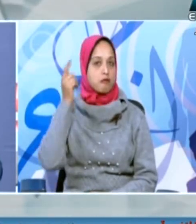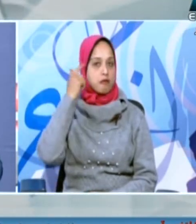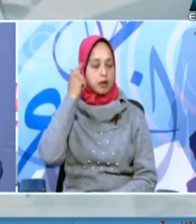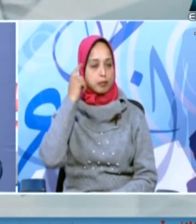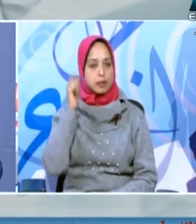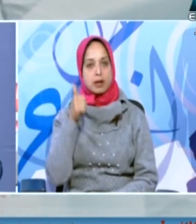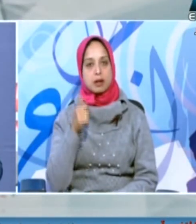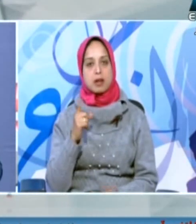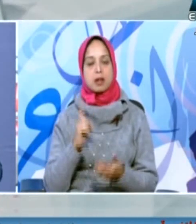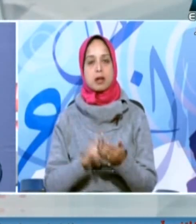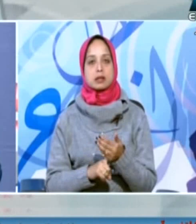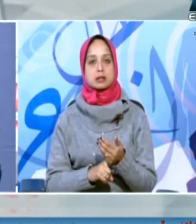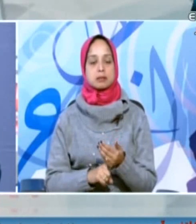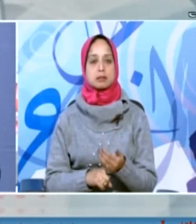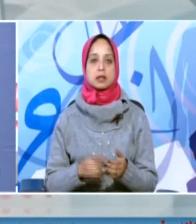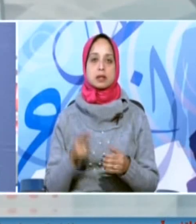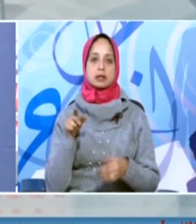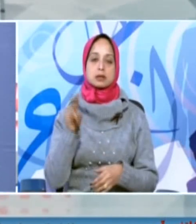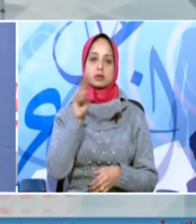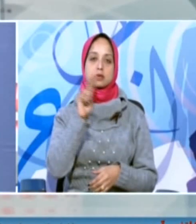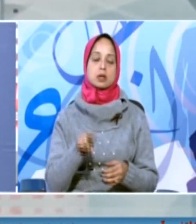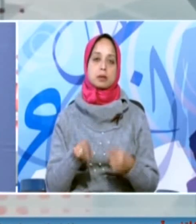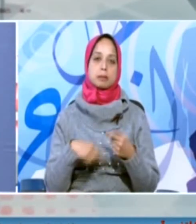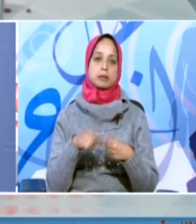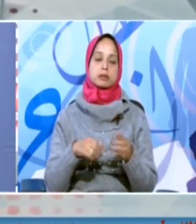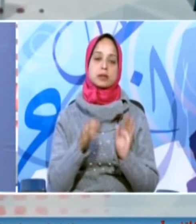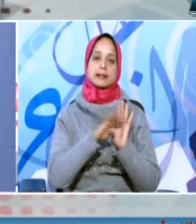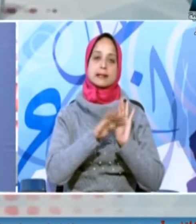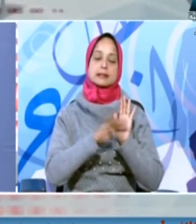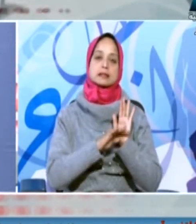لي هنا سؤال، ما النتيجه المترتبه على فشل الثوره الايه؟